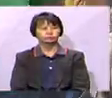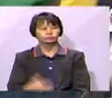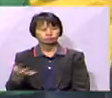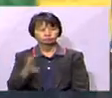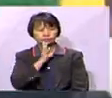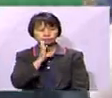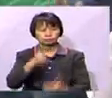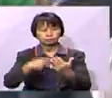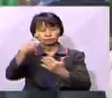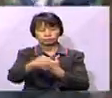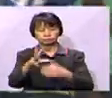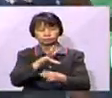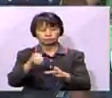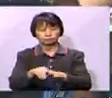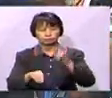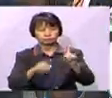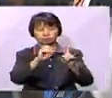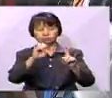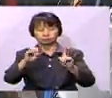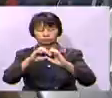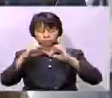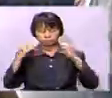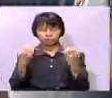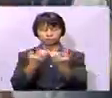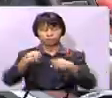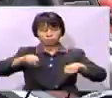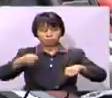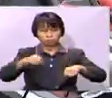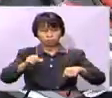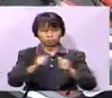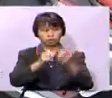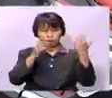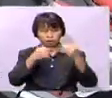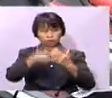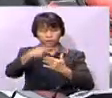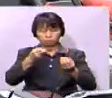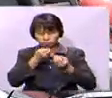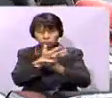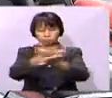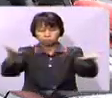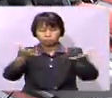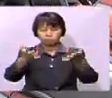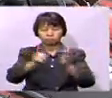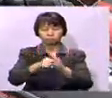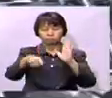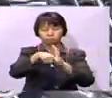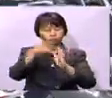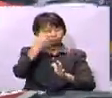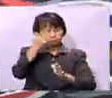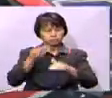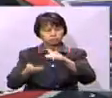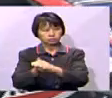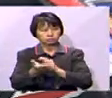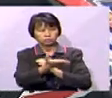Menurut beliau, program ini melibatkan lebih 100 kelab pemotoran. Program sedemikian diharap dapat menyebar luas mesej anti rasuah dalam